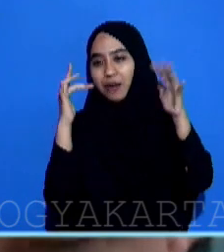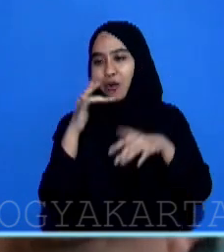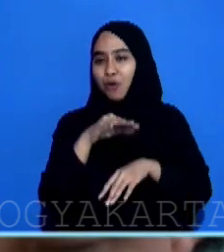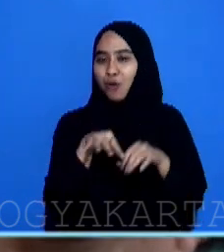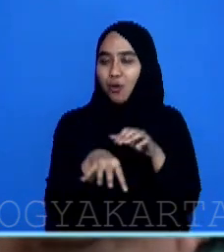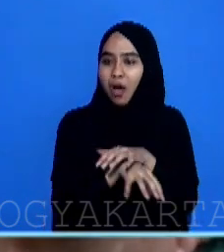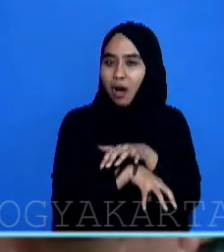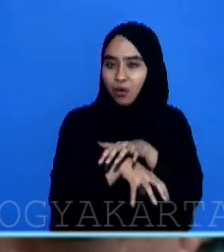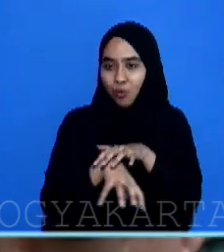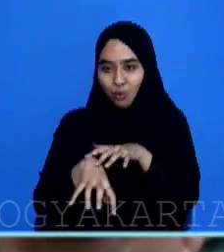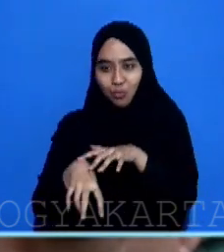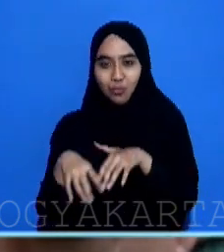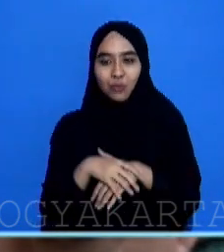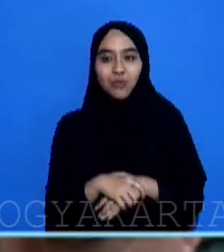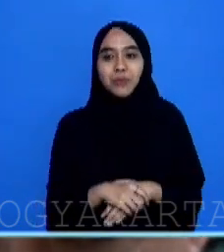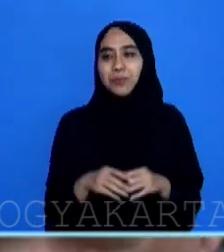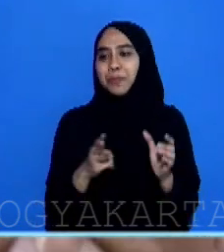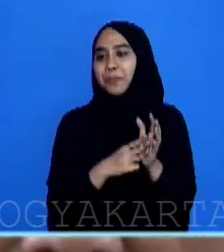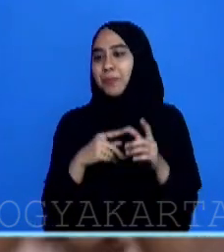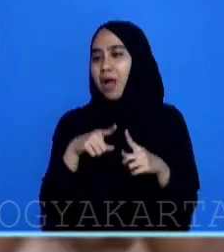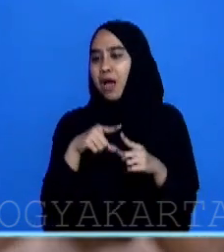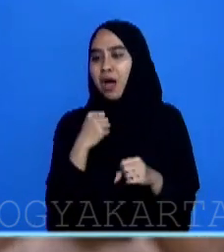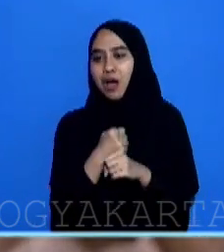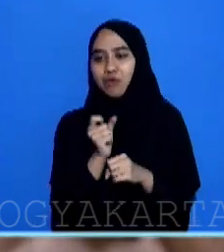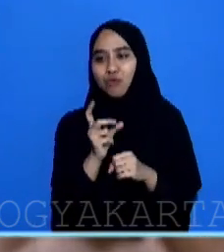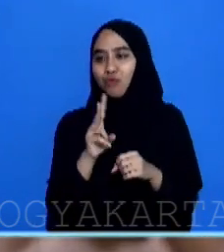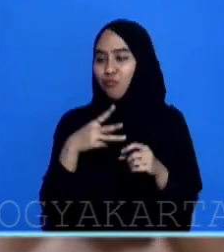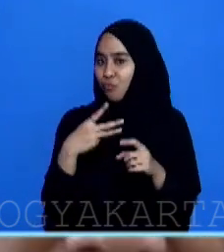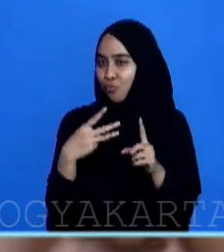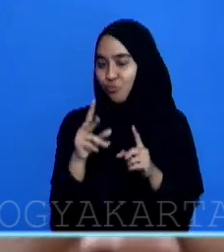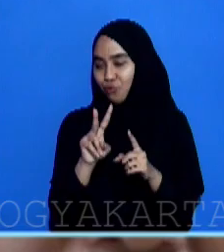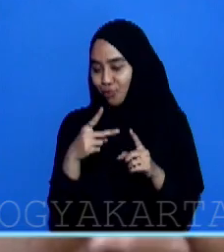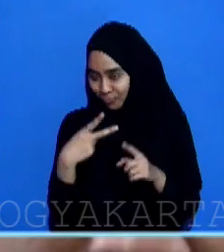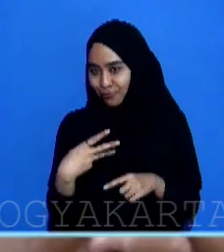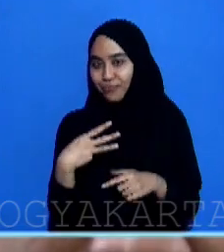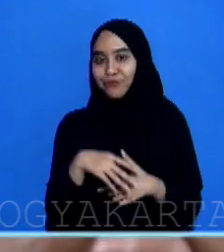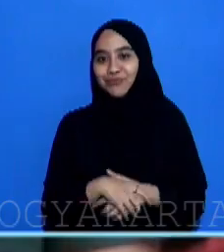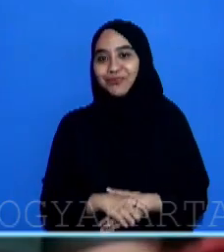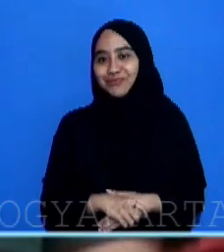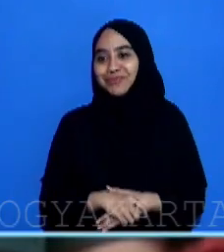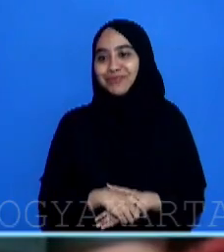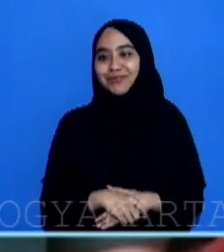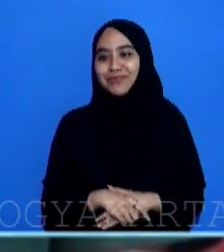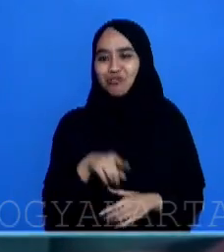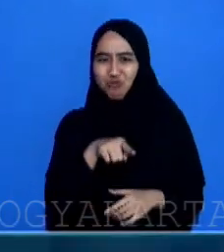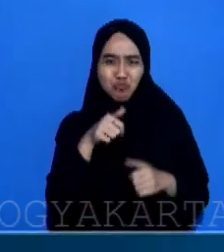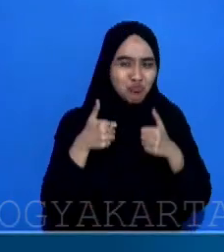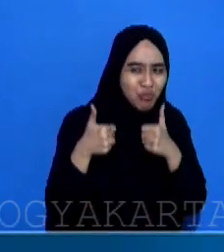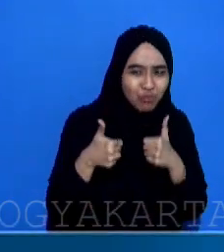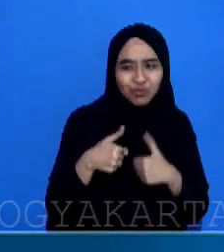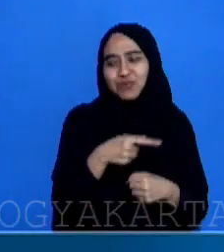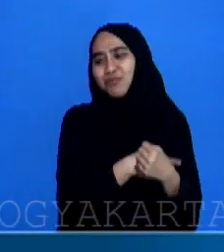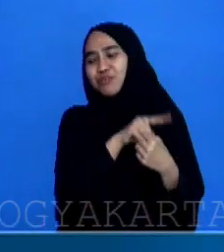itu banyak burung jadi ini baik sekali buat wisata yang ada di Daerah Istimewa Yogyakarta dan ini